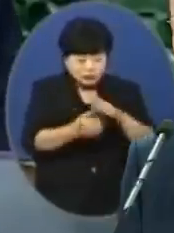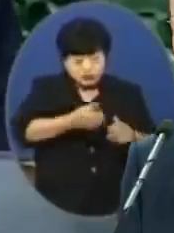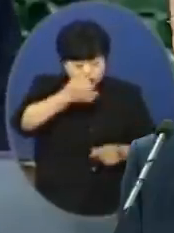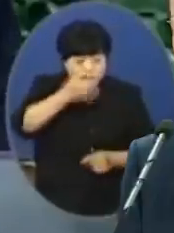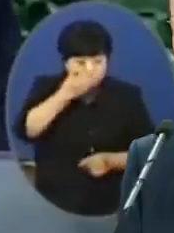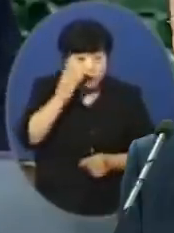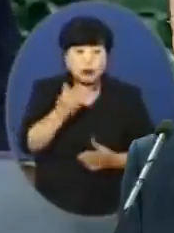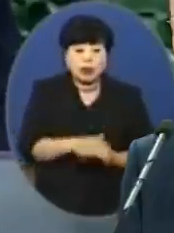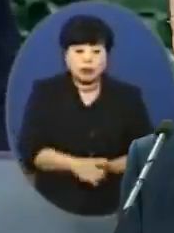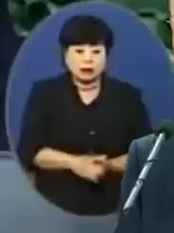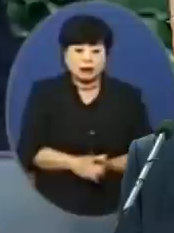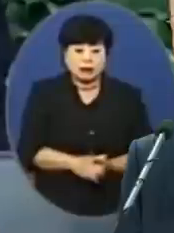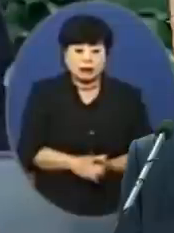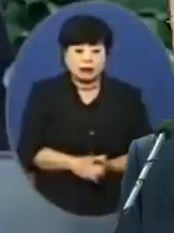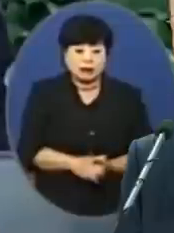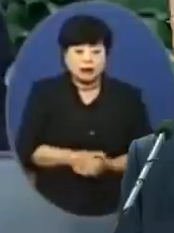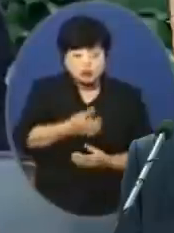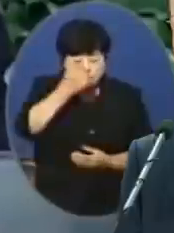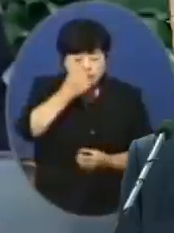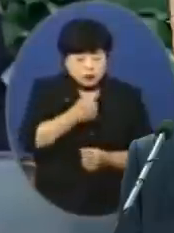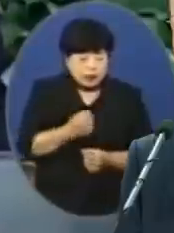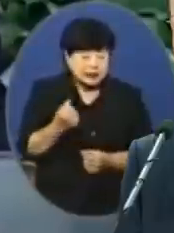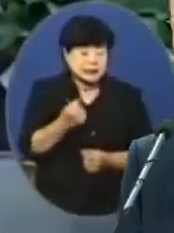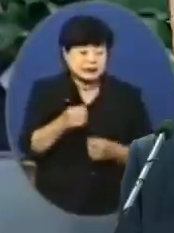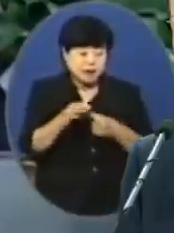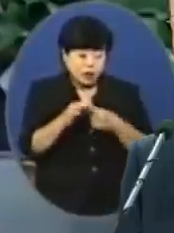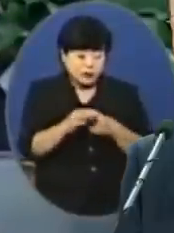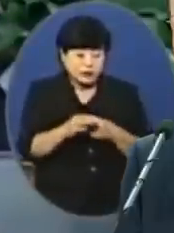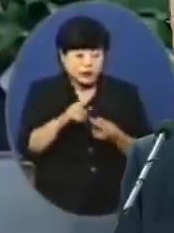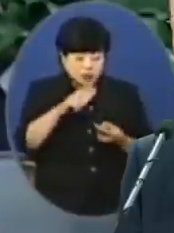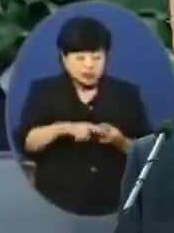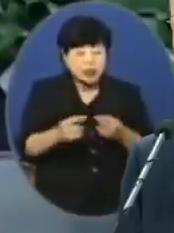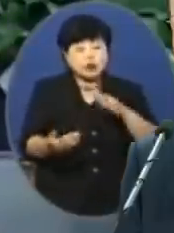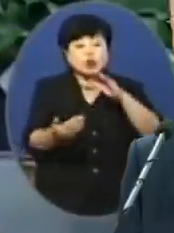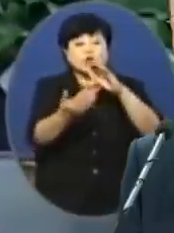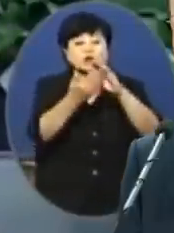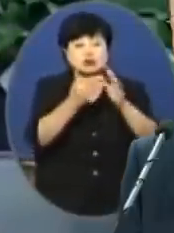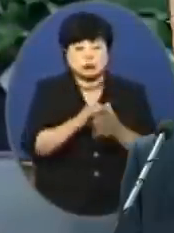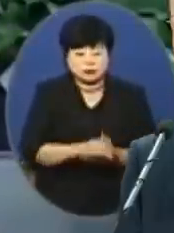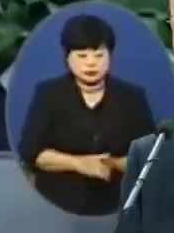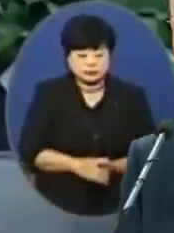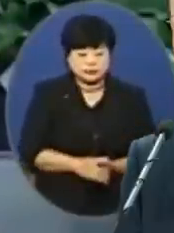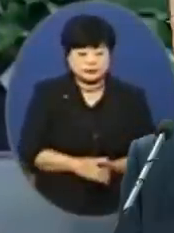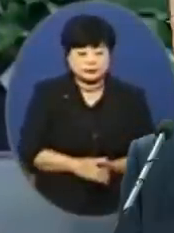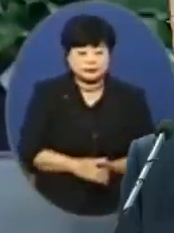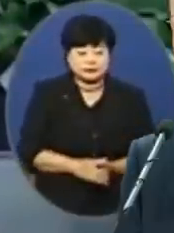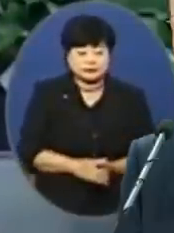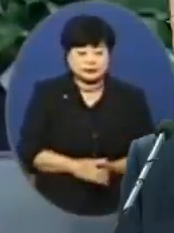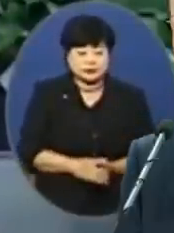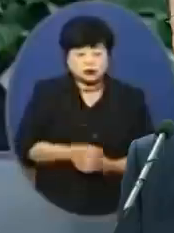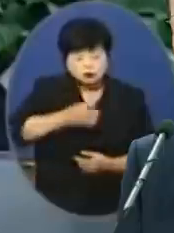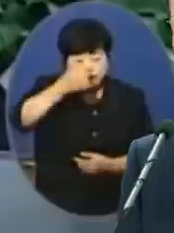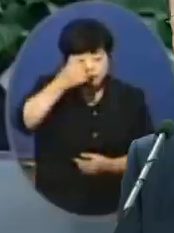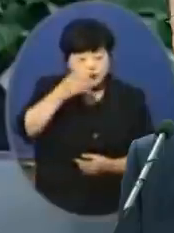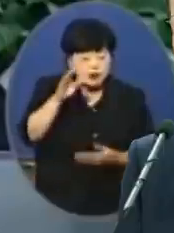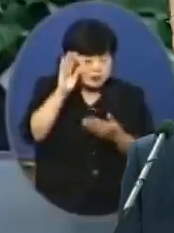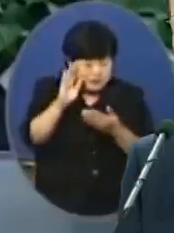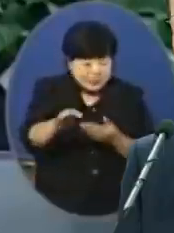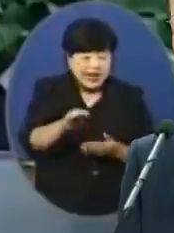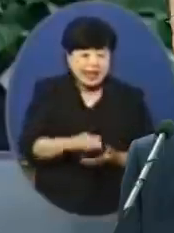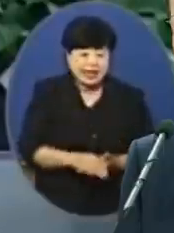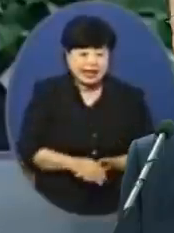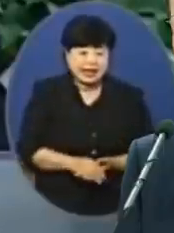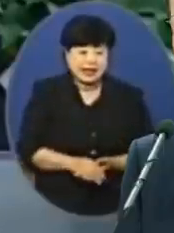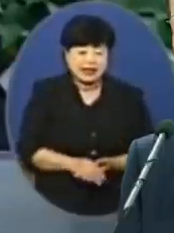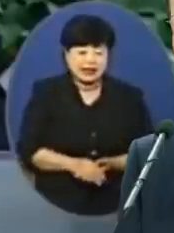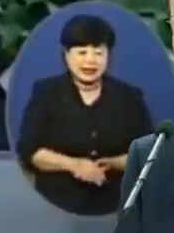있습니다. 그리고 그렇게 꿈을 꾸어야 그것이 이루어지는 것입니다. 꿈은 언제나 미래를 꿈꾸는